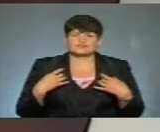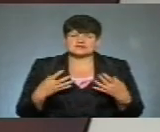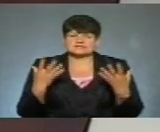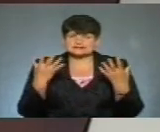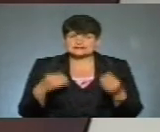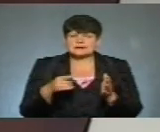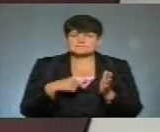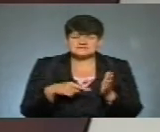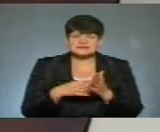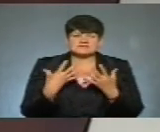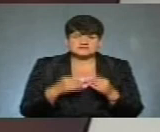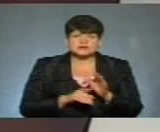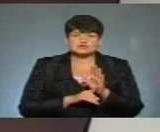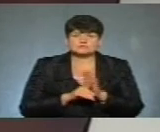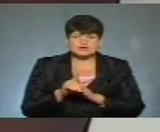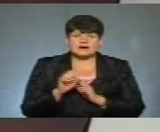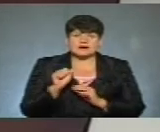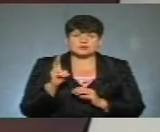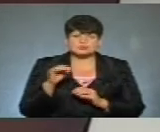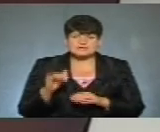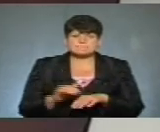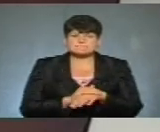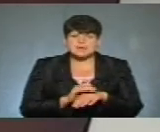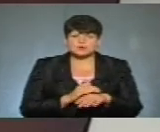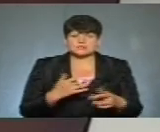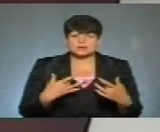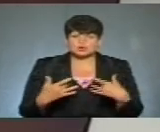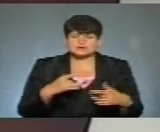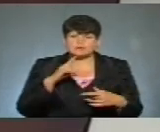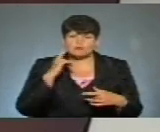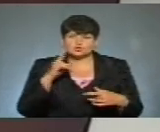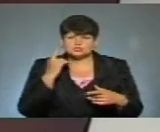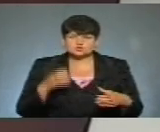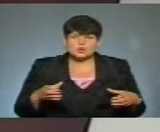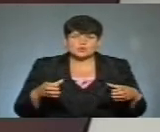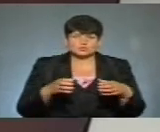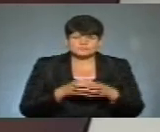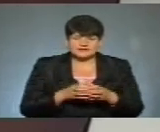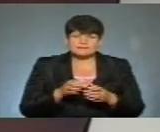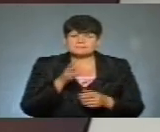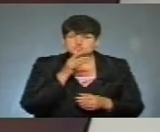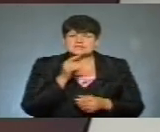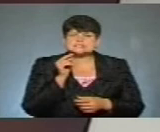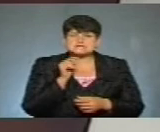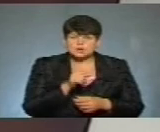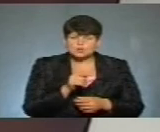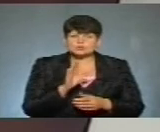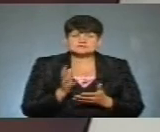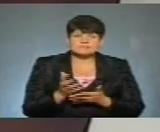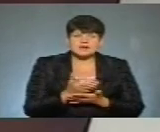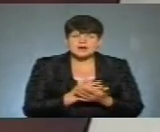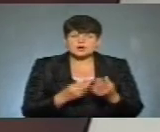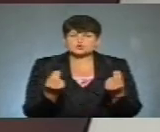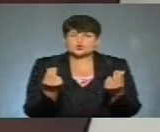міста. І вже розпочинається акустичний благодійний концерт від молодіжно-націоналістичного конгресу, під час якого збирають гроші